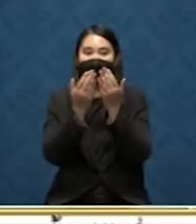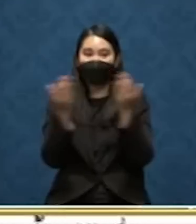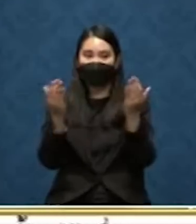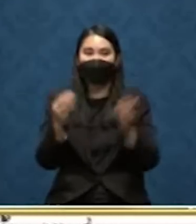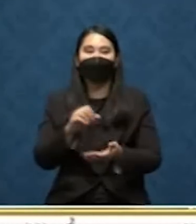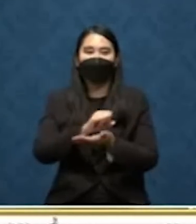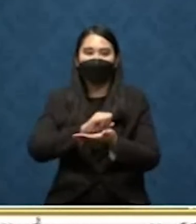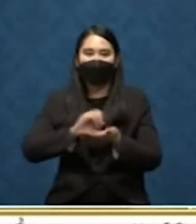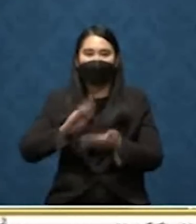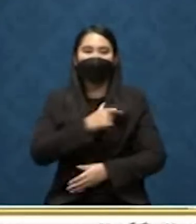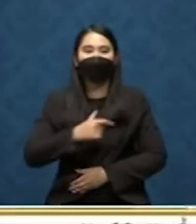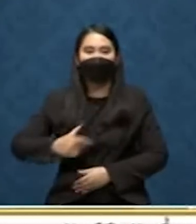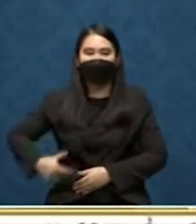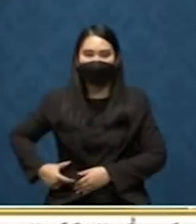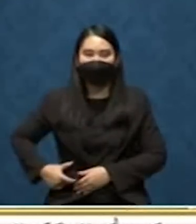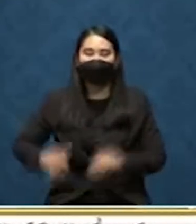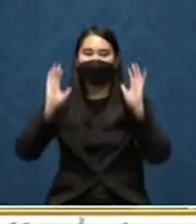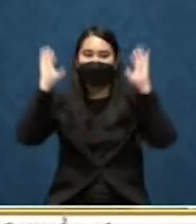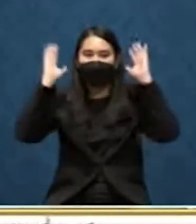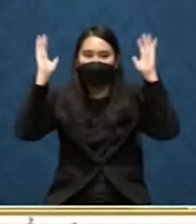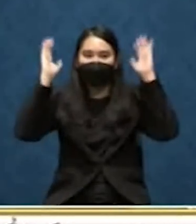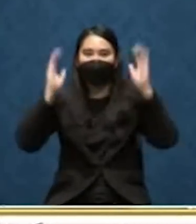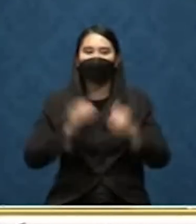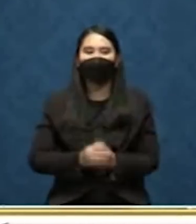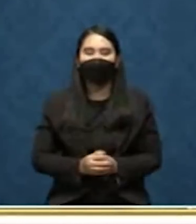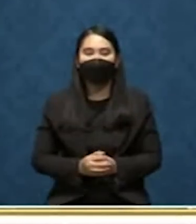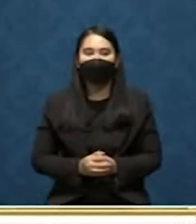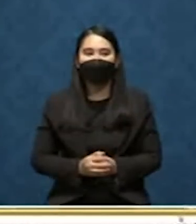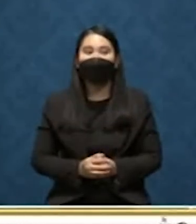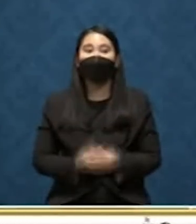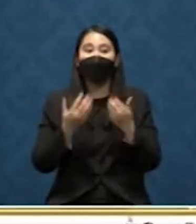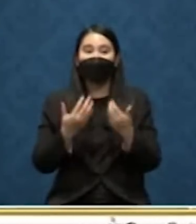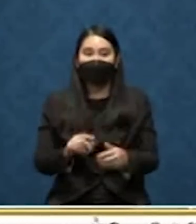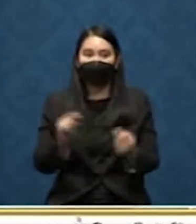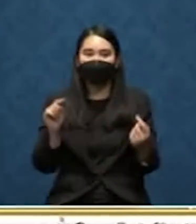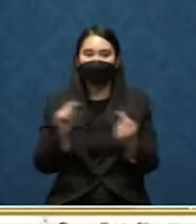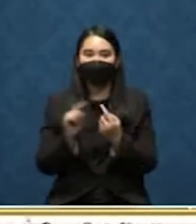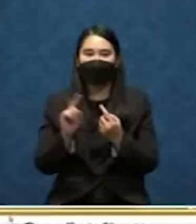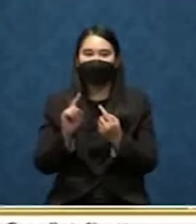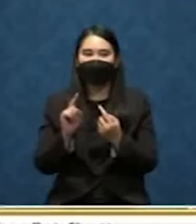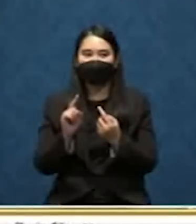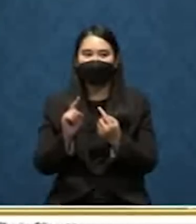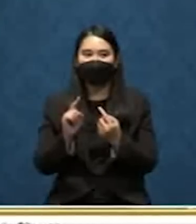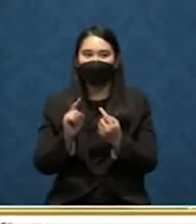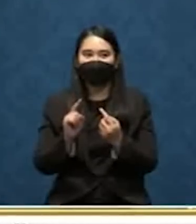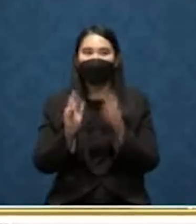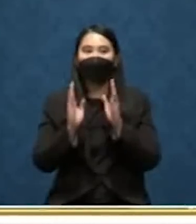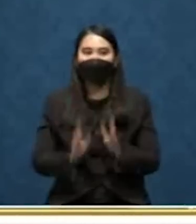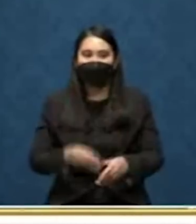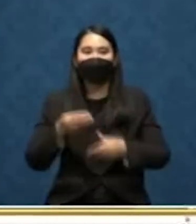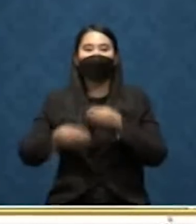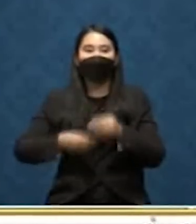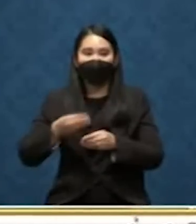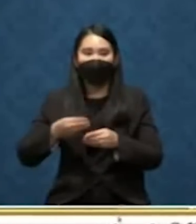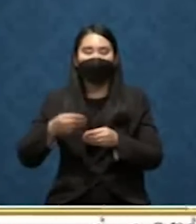าสถาบัของประมหากศัไปเป็พีเซนเตอร์ให้กับนักค้าเอาวัยวะอย่สือ